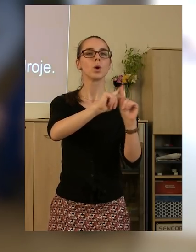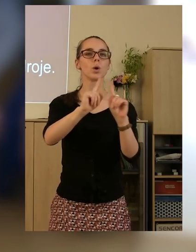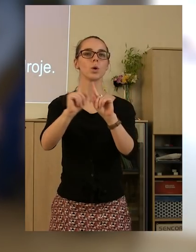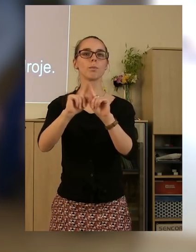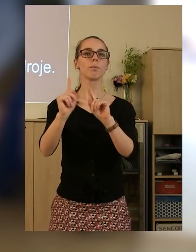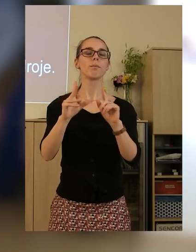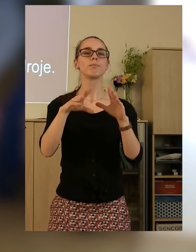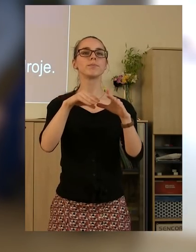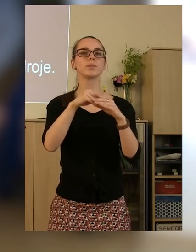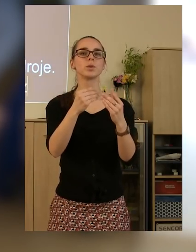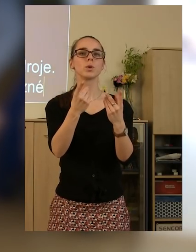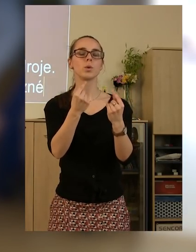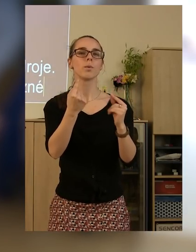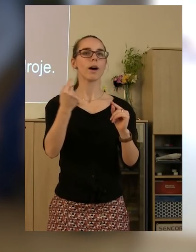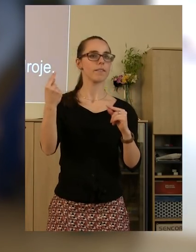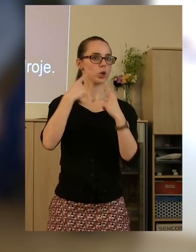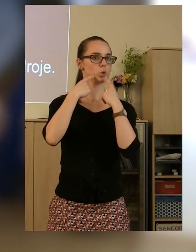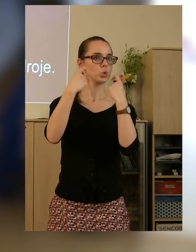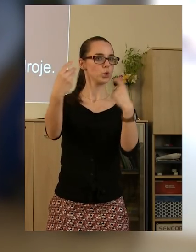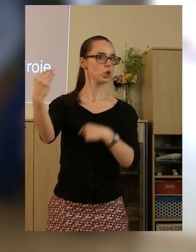možnosti, jako, co by skrz nás promlouvá.